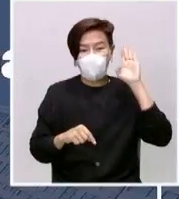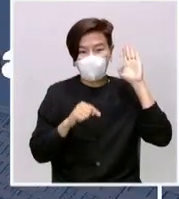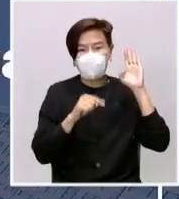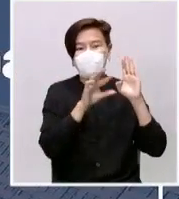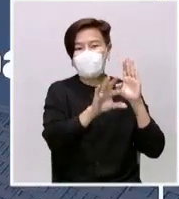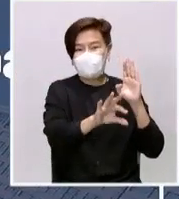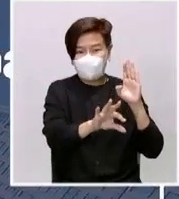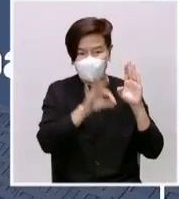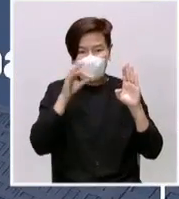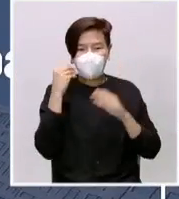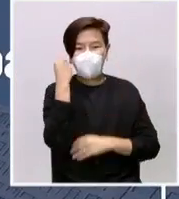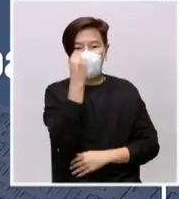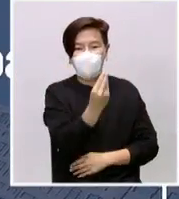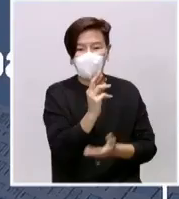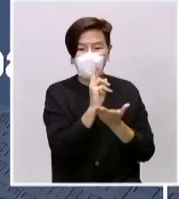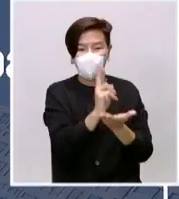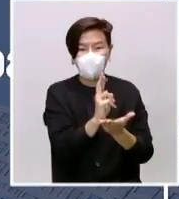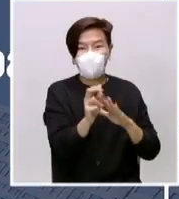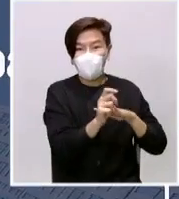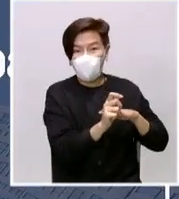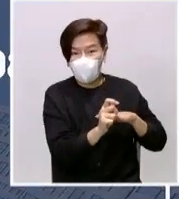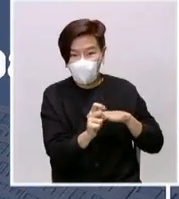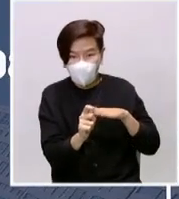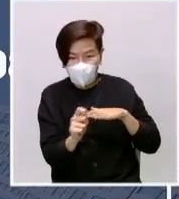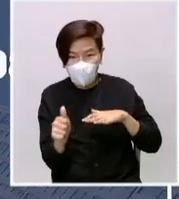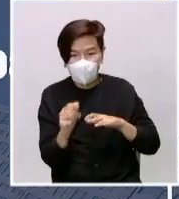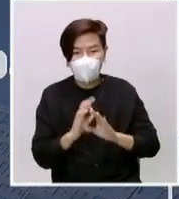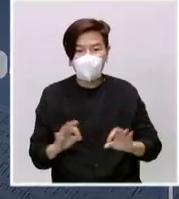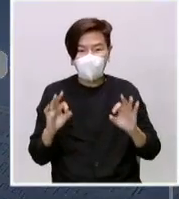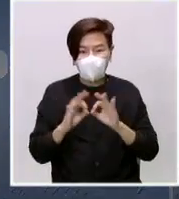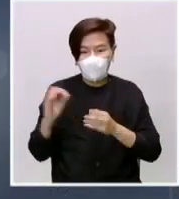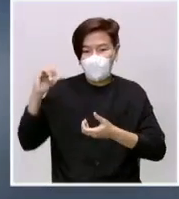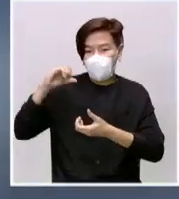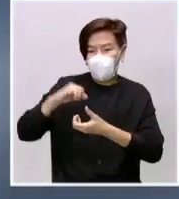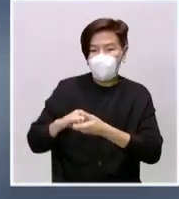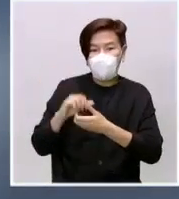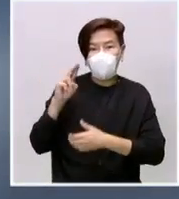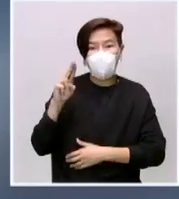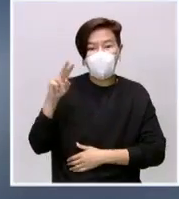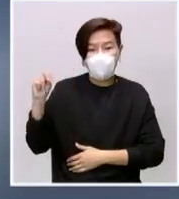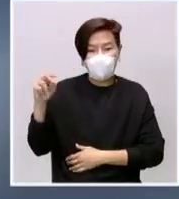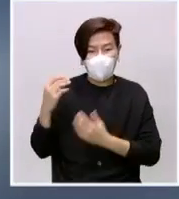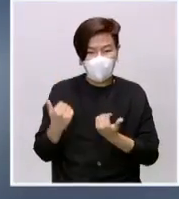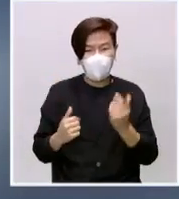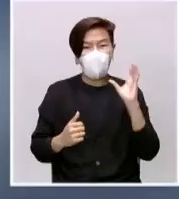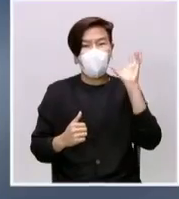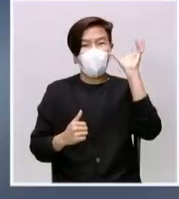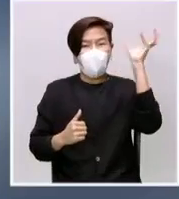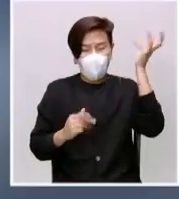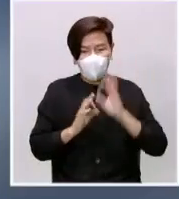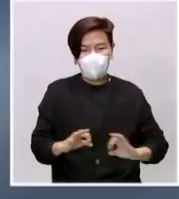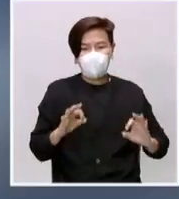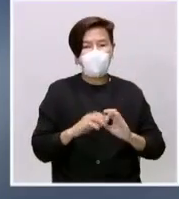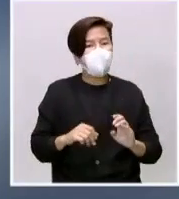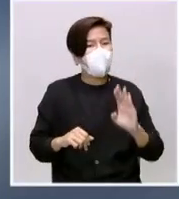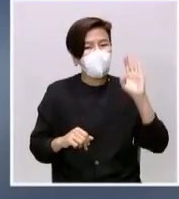กรระดับผู้นำถือเป็นระดับสูงสุดของการมีส่วนร่วมกับ UN Global Compact ในปัจจุบันนี้โลกต้องการความร่วมมือจากธุร